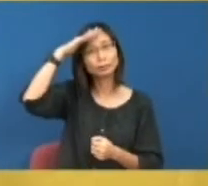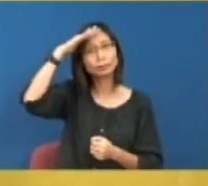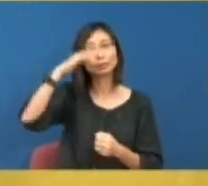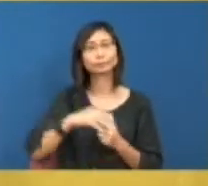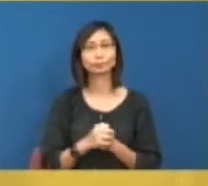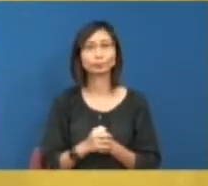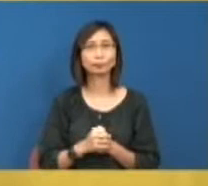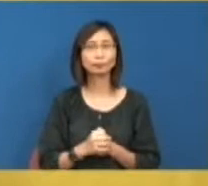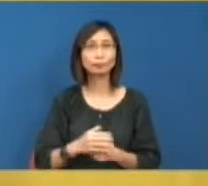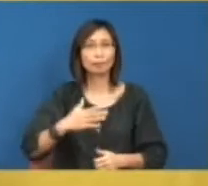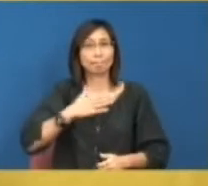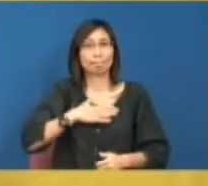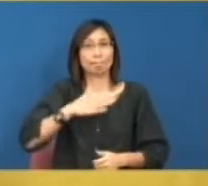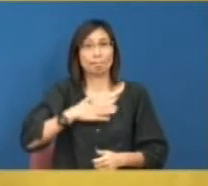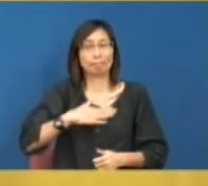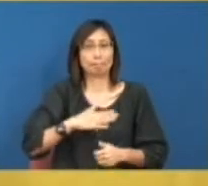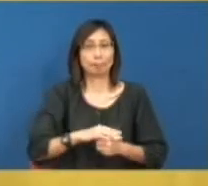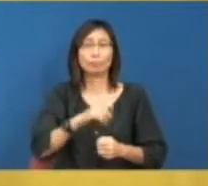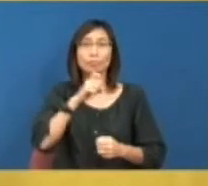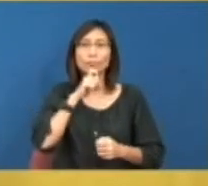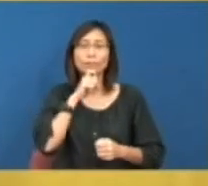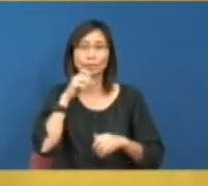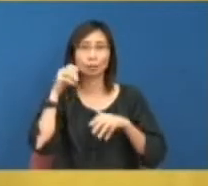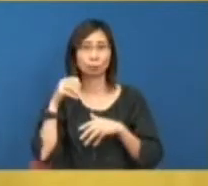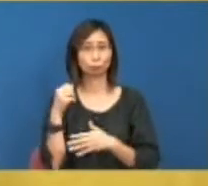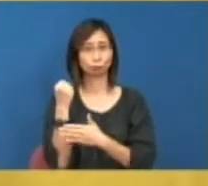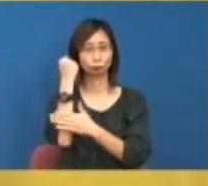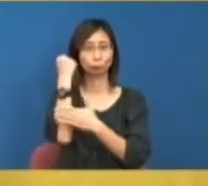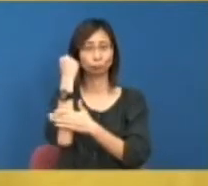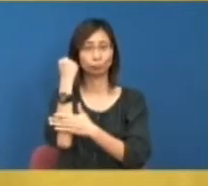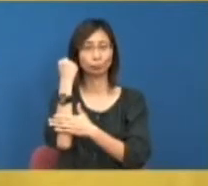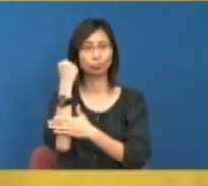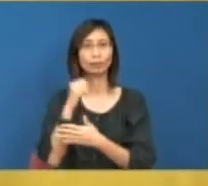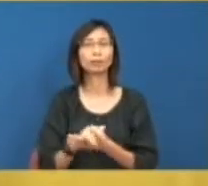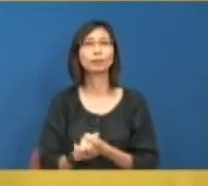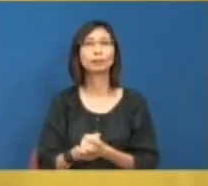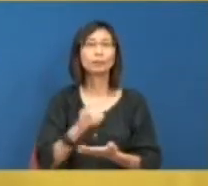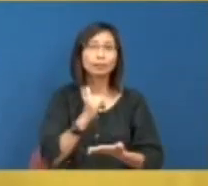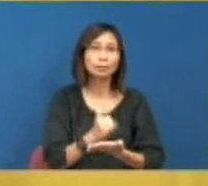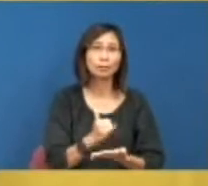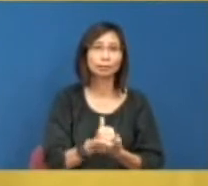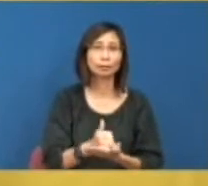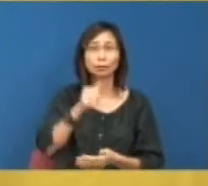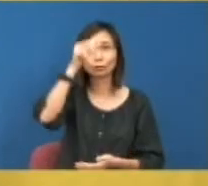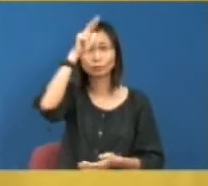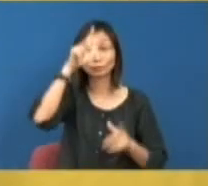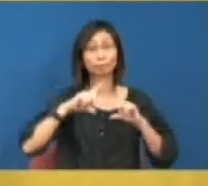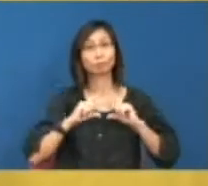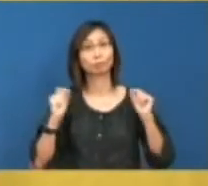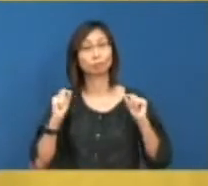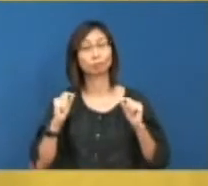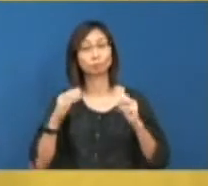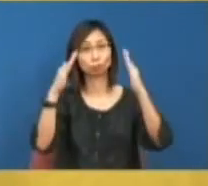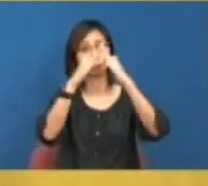之害怕有示威係喺特首府面前出現，先造成咗呢個